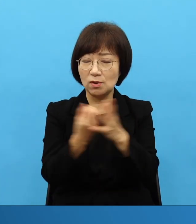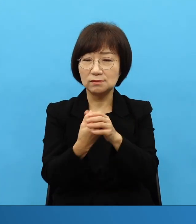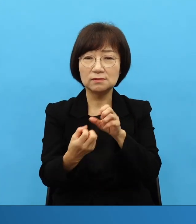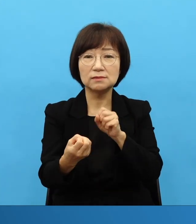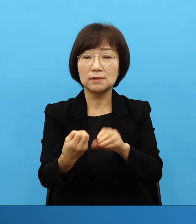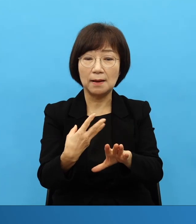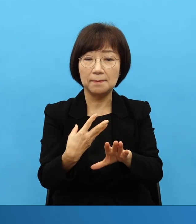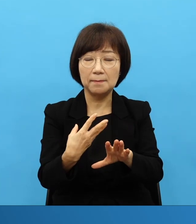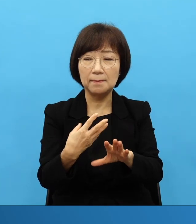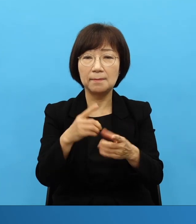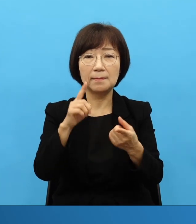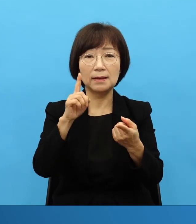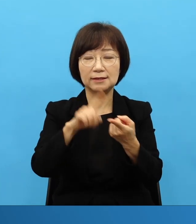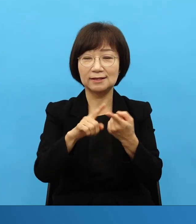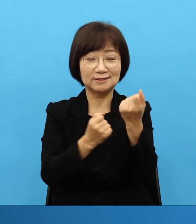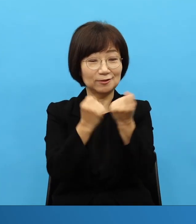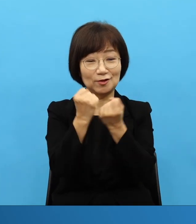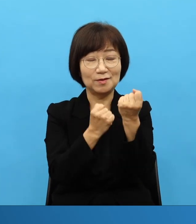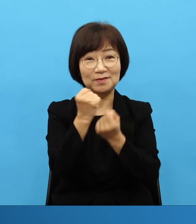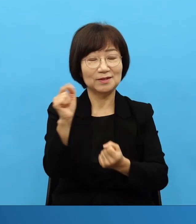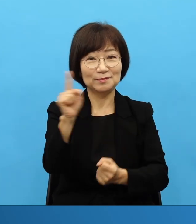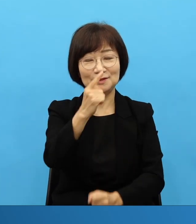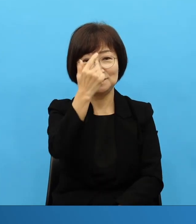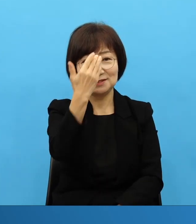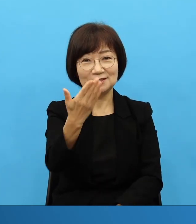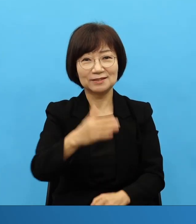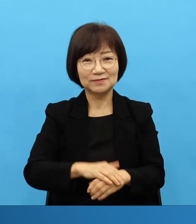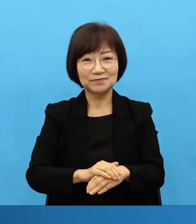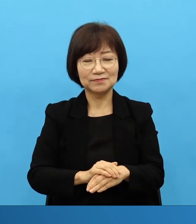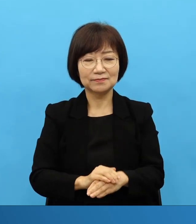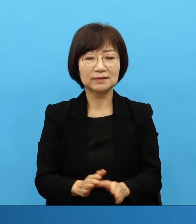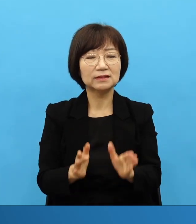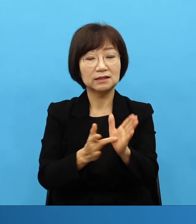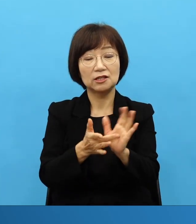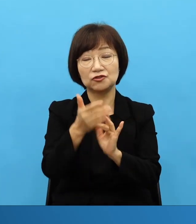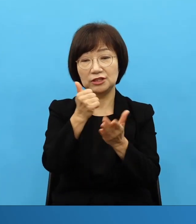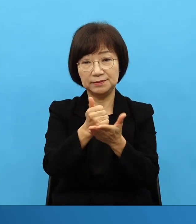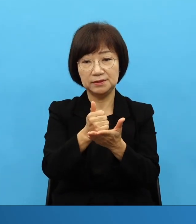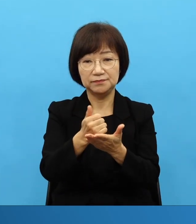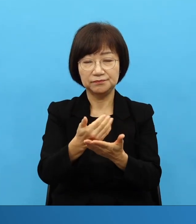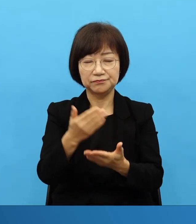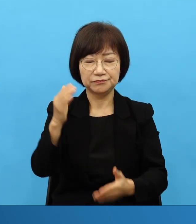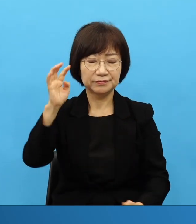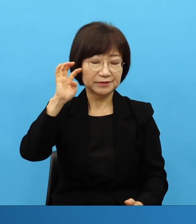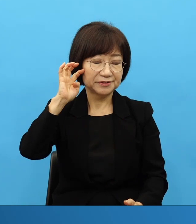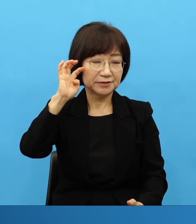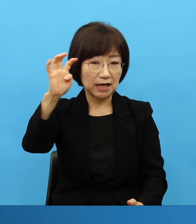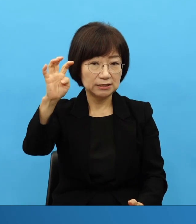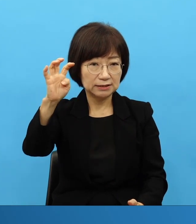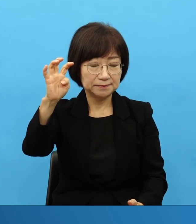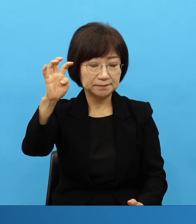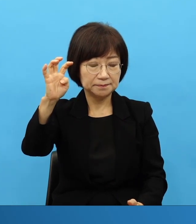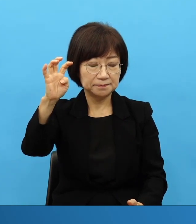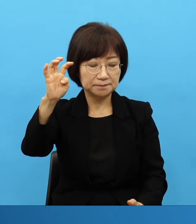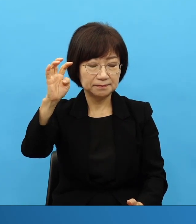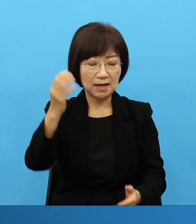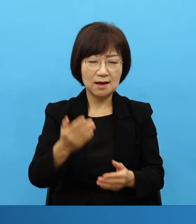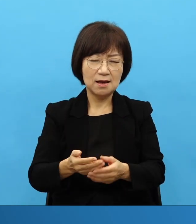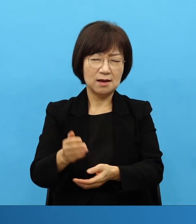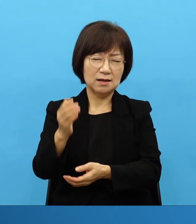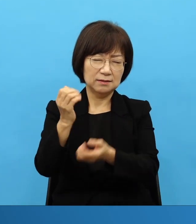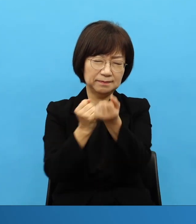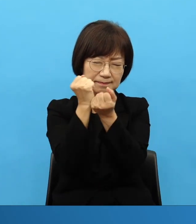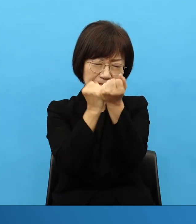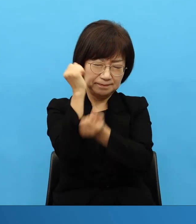that explanation? 40일 동안 설명했어요. He explained it for 40 days. 보좌에 대해서 하나님의 나라. He spoke